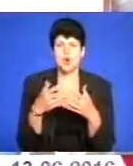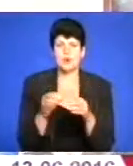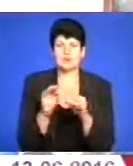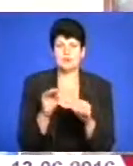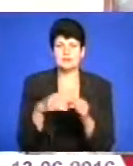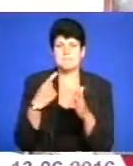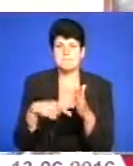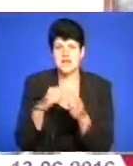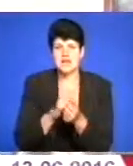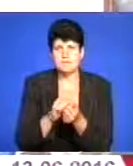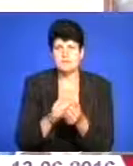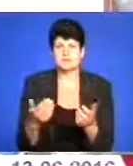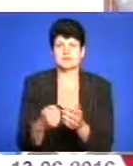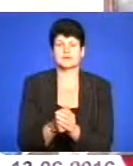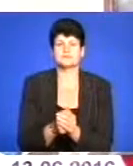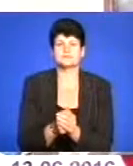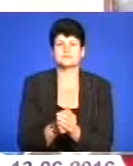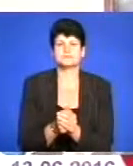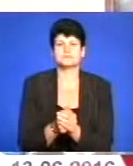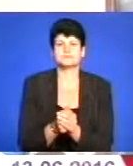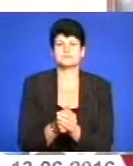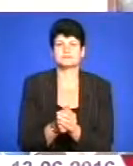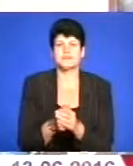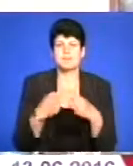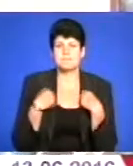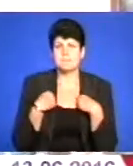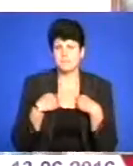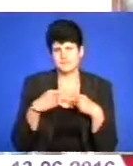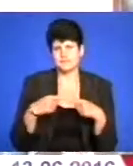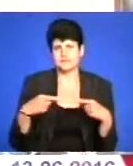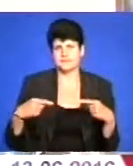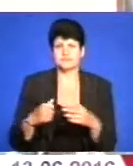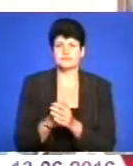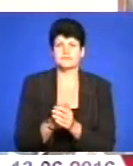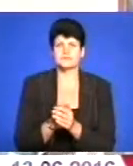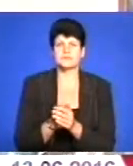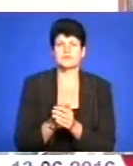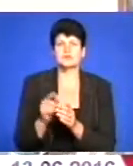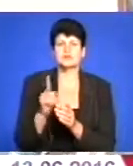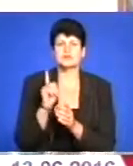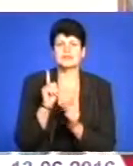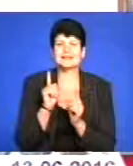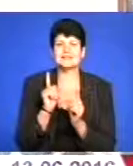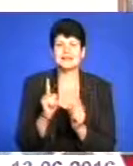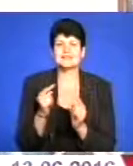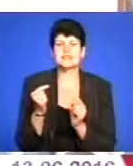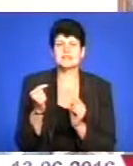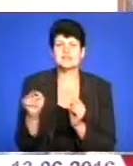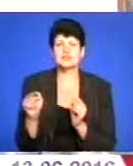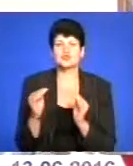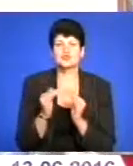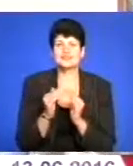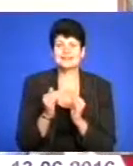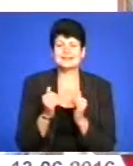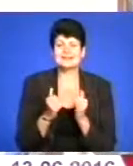розміщуватись по 2-4 чоловіка зі своїм санузлом, своя, скажімо так, кухня, де будуть відповідні кімнати